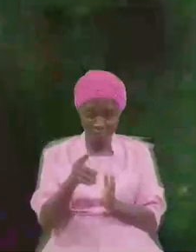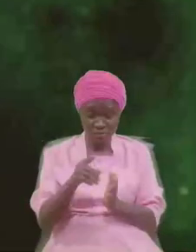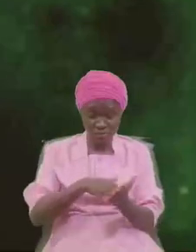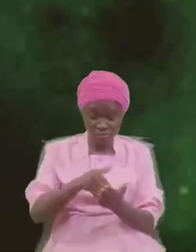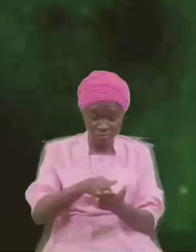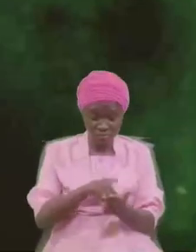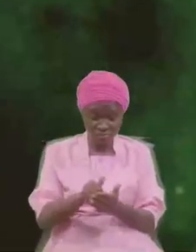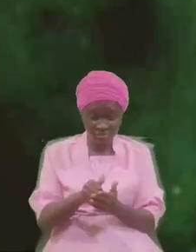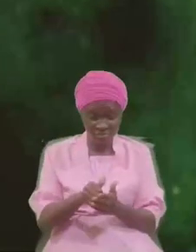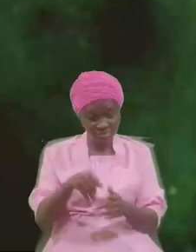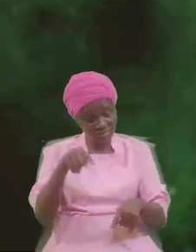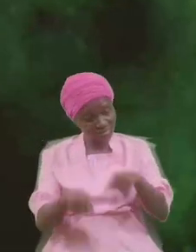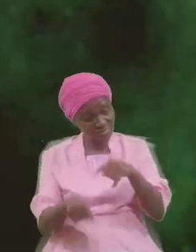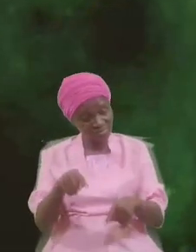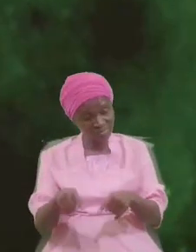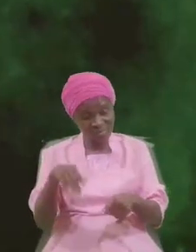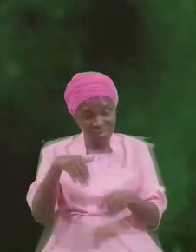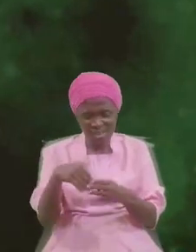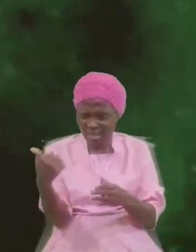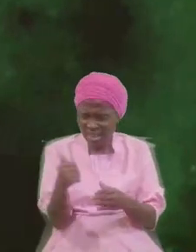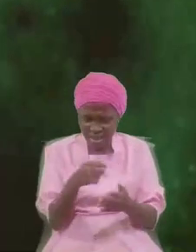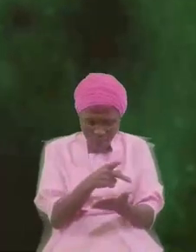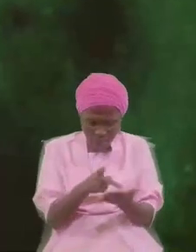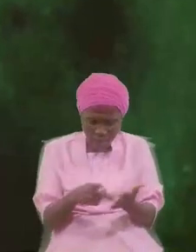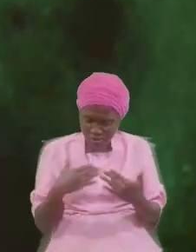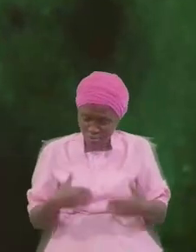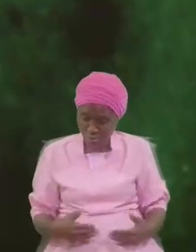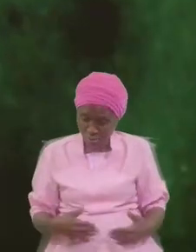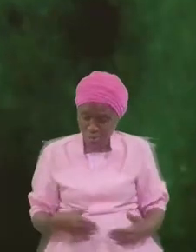L'impuissance dans un domaine de votre corps, parlez au Seigneur.